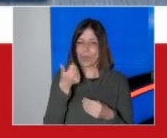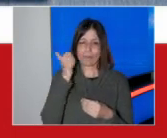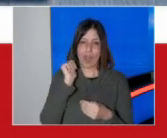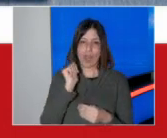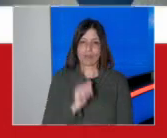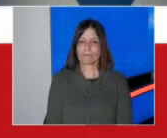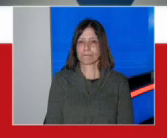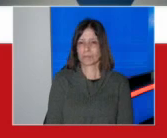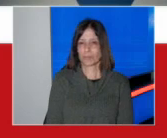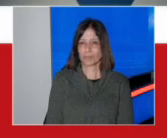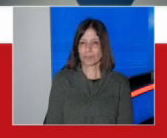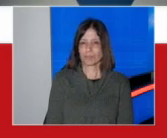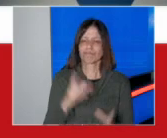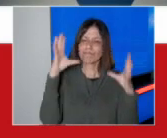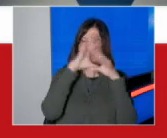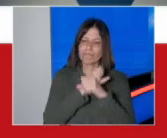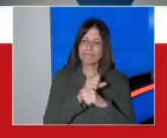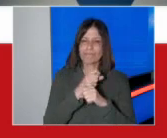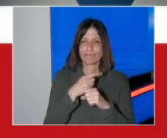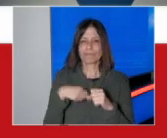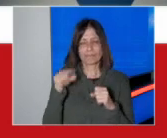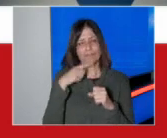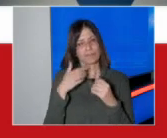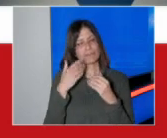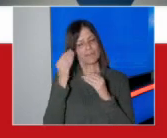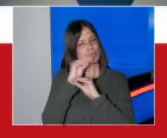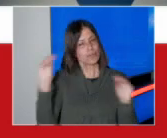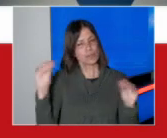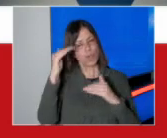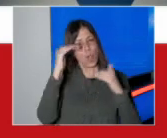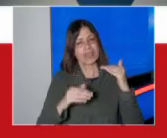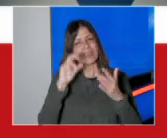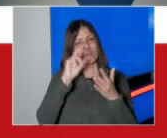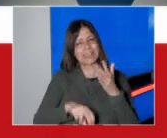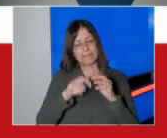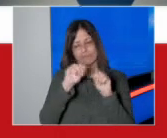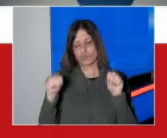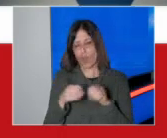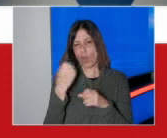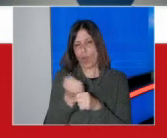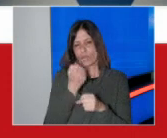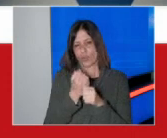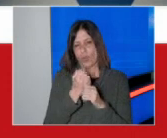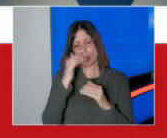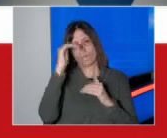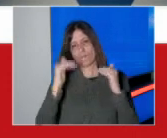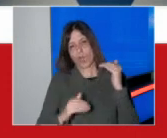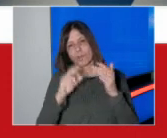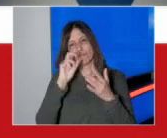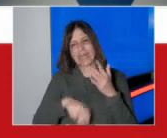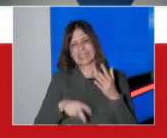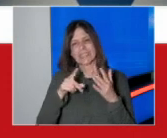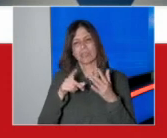הנה. הערב אנחנו מודיעים על הורדת מיסים למשפחות עובדות והורדת מכסים